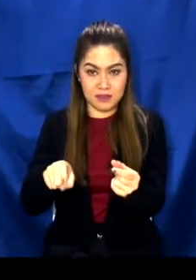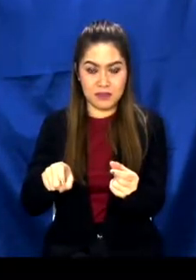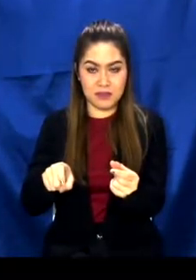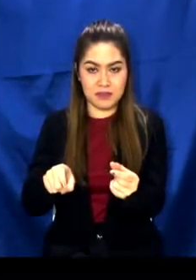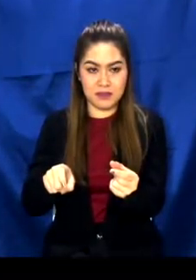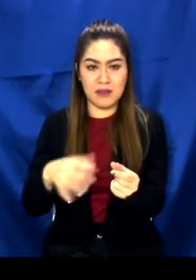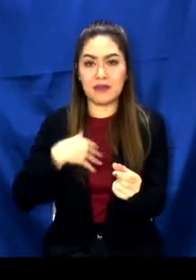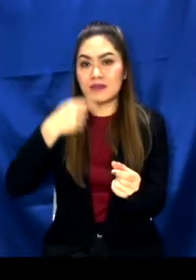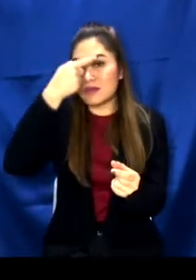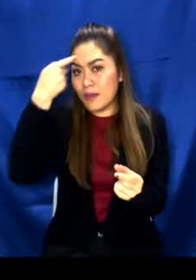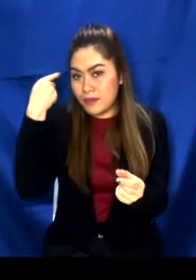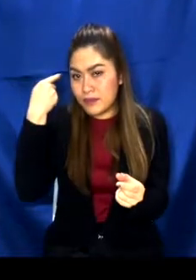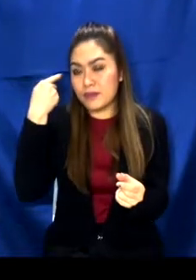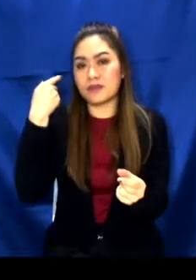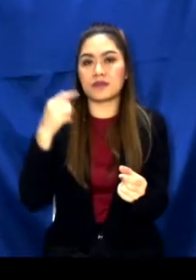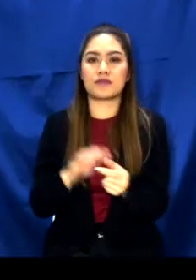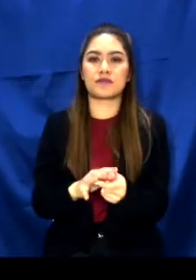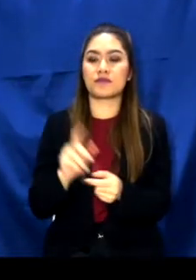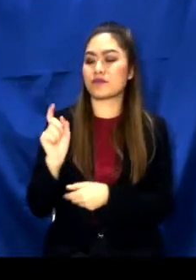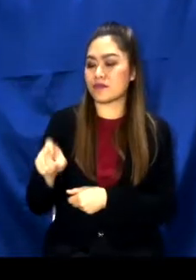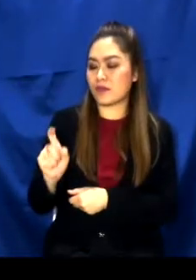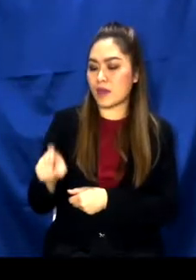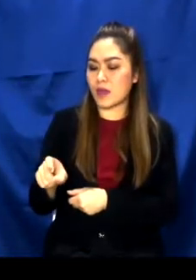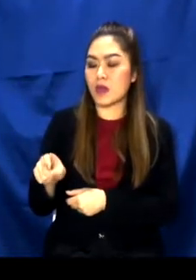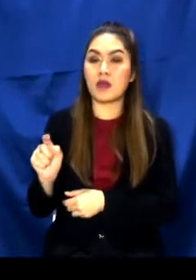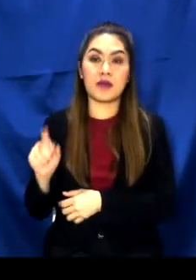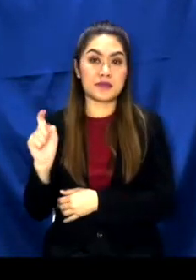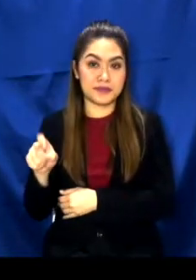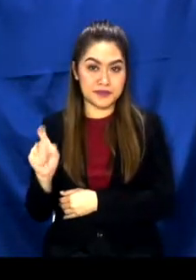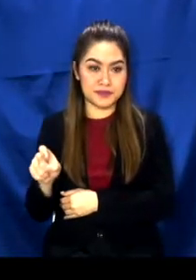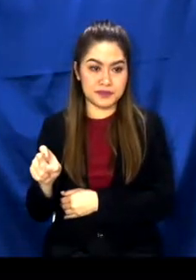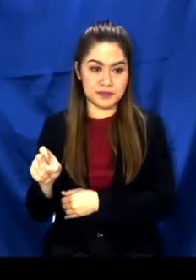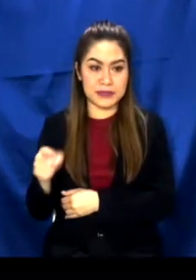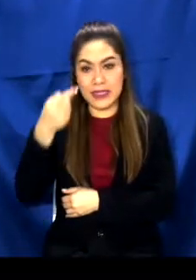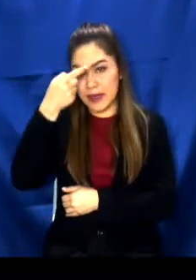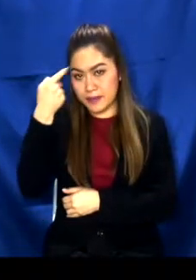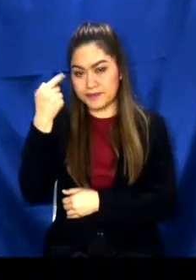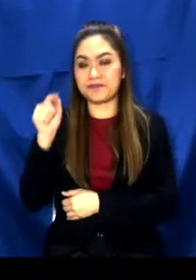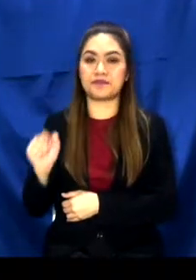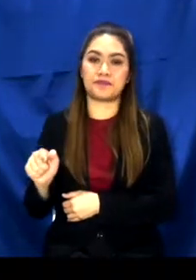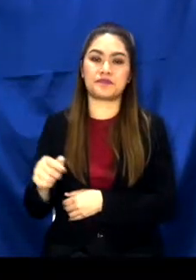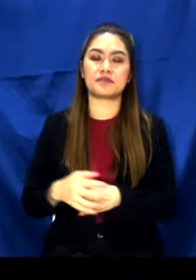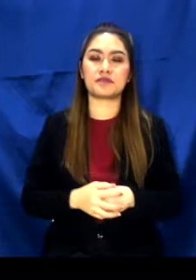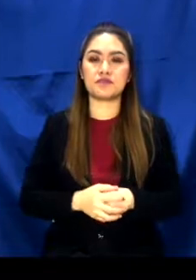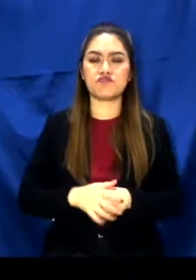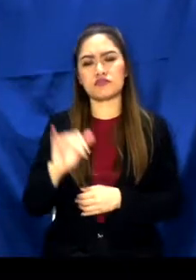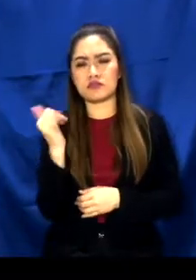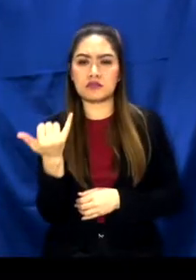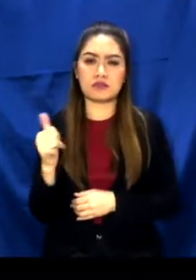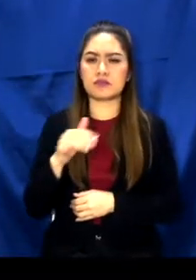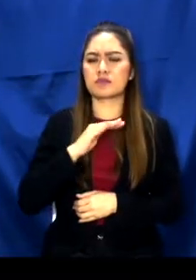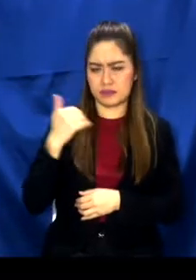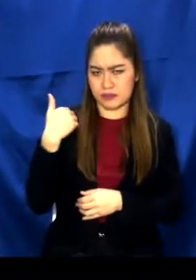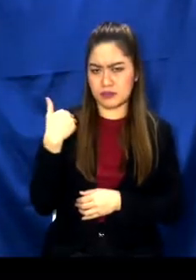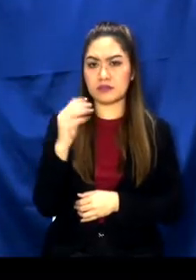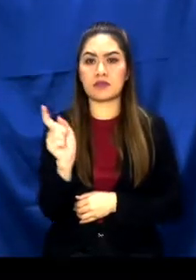ากได้เส้นสีดำแล้วก็กดไปเลยค่ะลากไปเลยสีดำหรือว่านะคะบางทีถ้าสมม